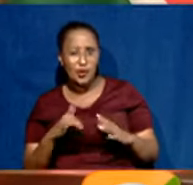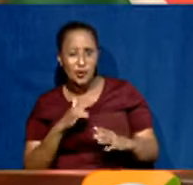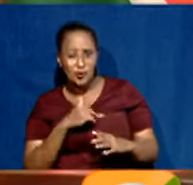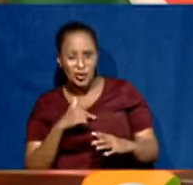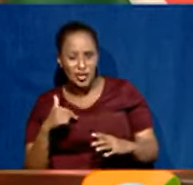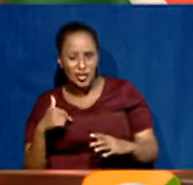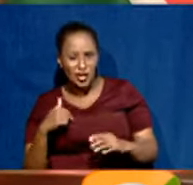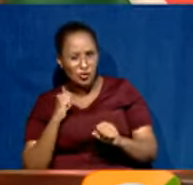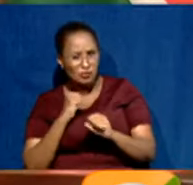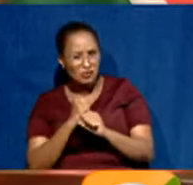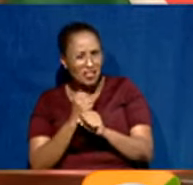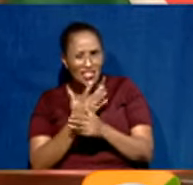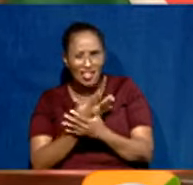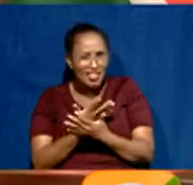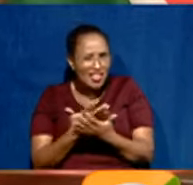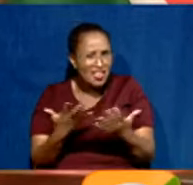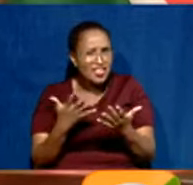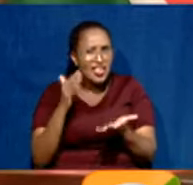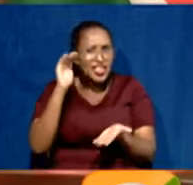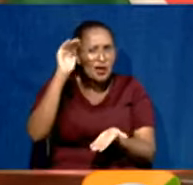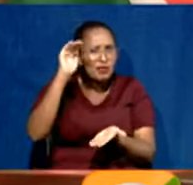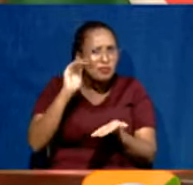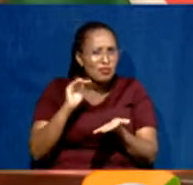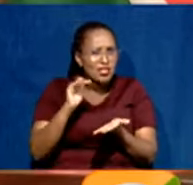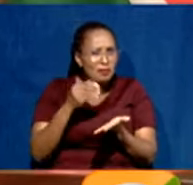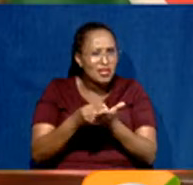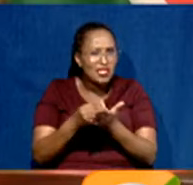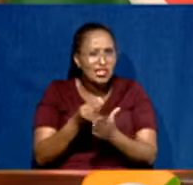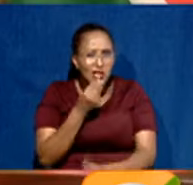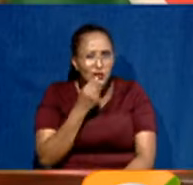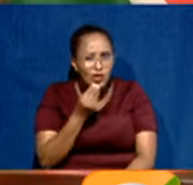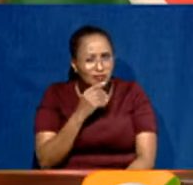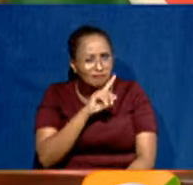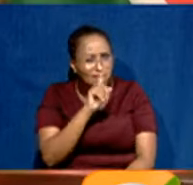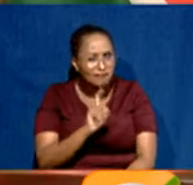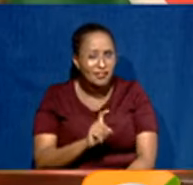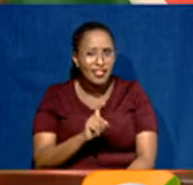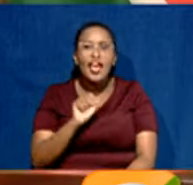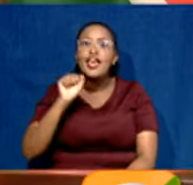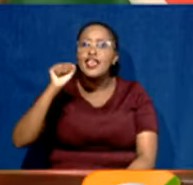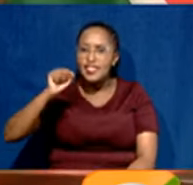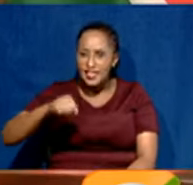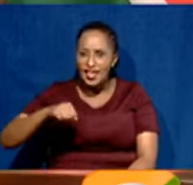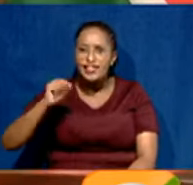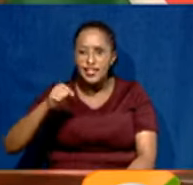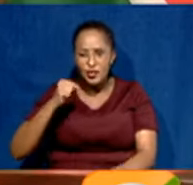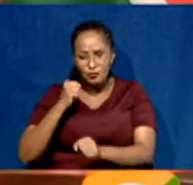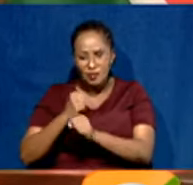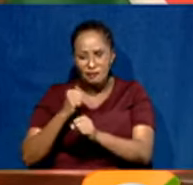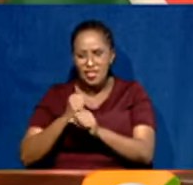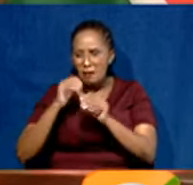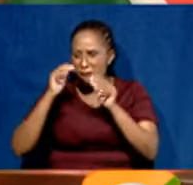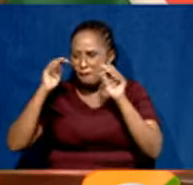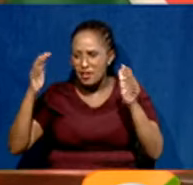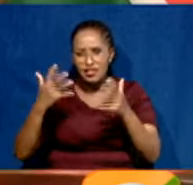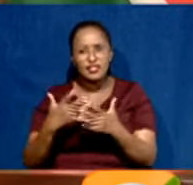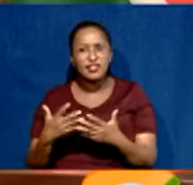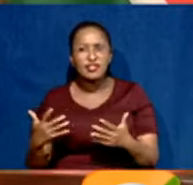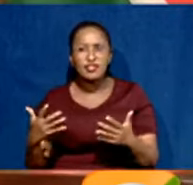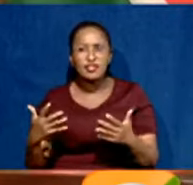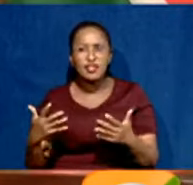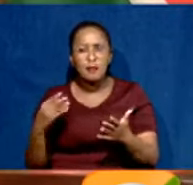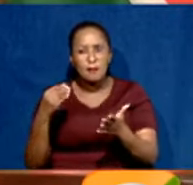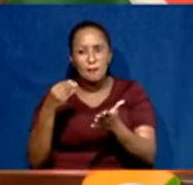tumefanya lolote kupunguza gharama ya chakula? Yes, we have done major steps.